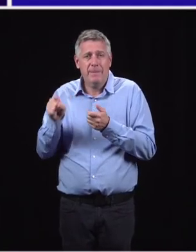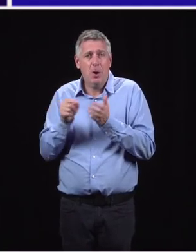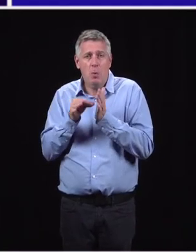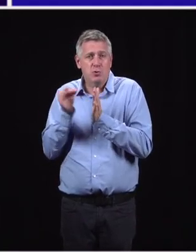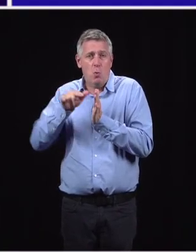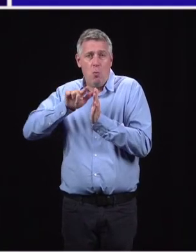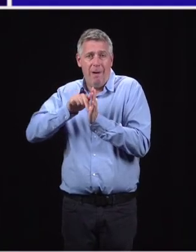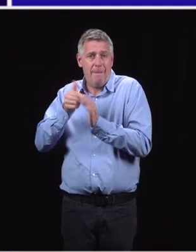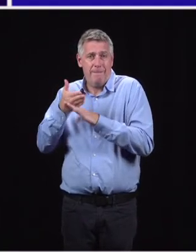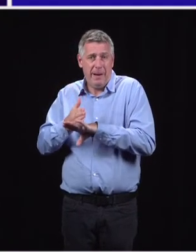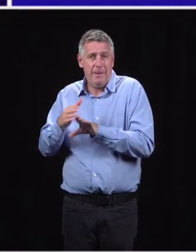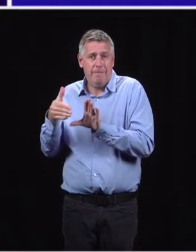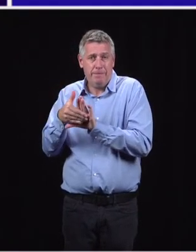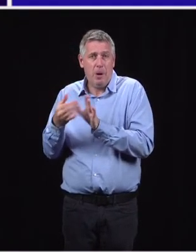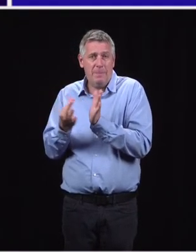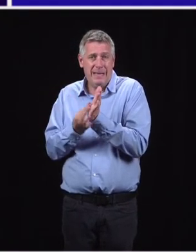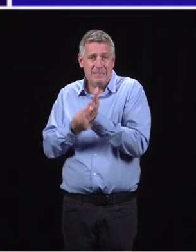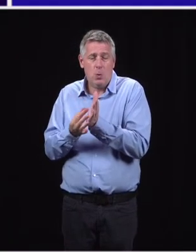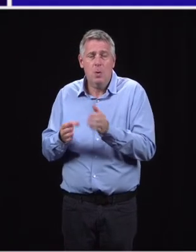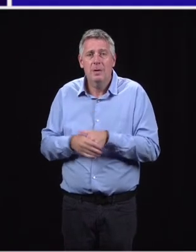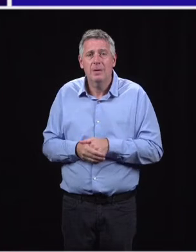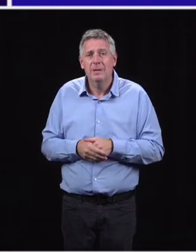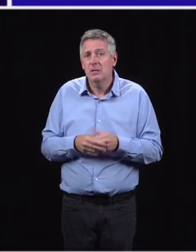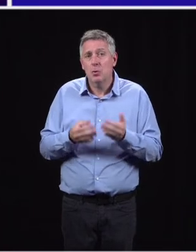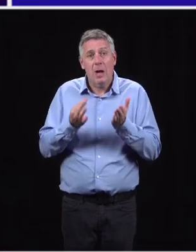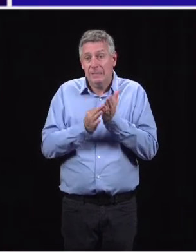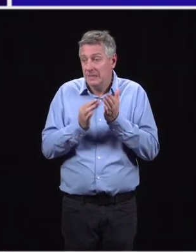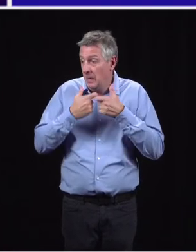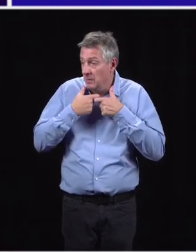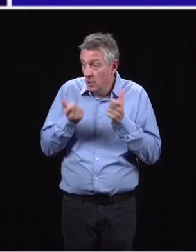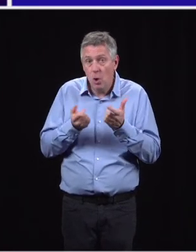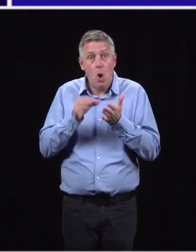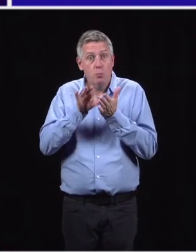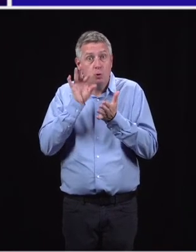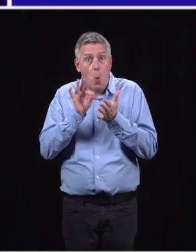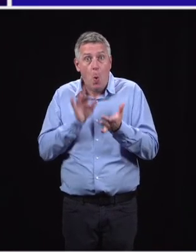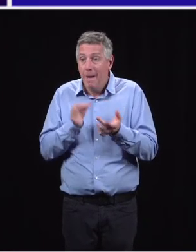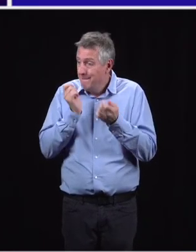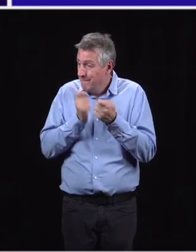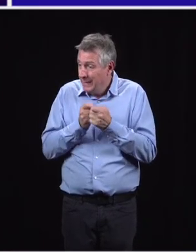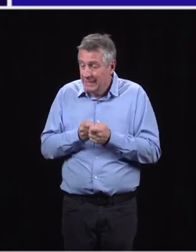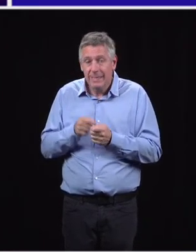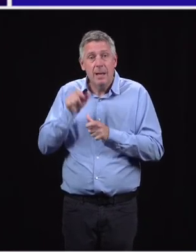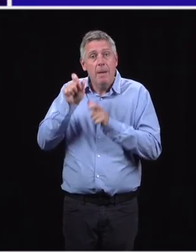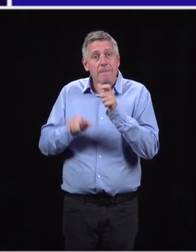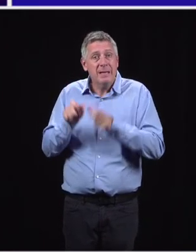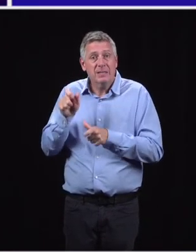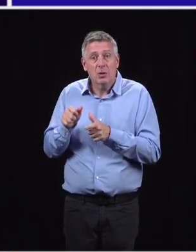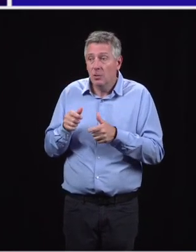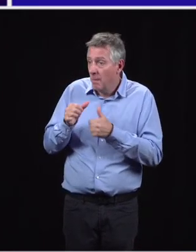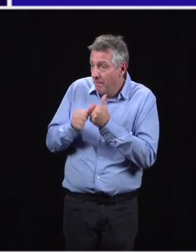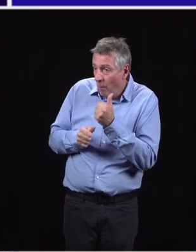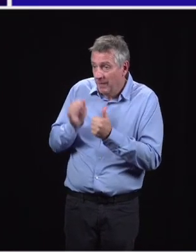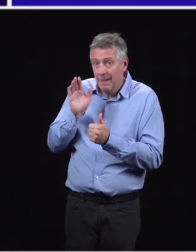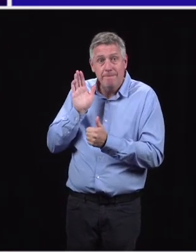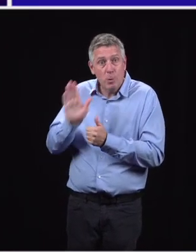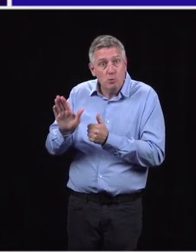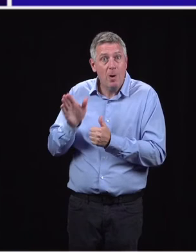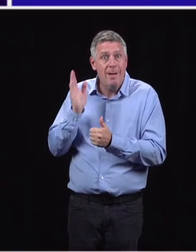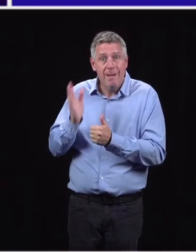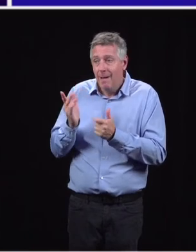du coup en fait aujourd'hui on a on a une application accessible on a des options précises parce que nos clients comme tout à l'heure ils ont des besoins précis